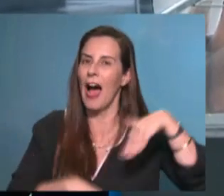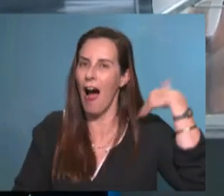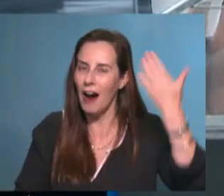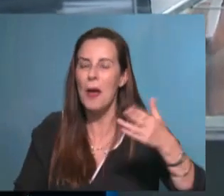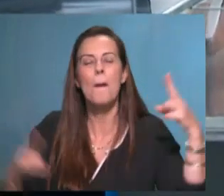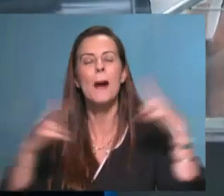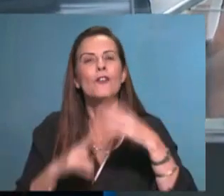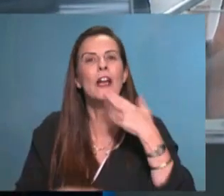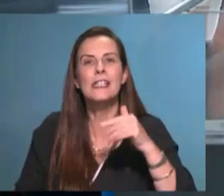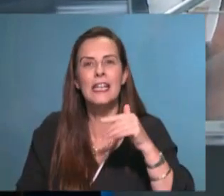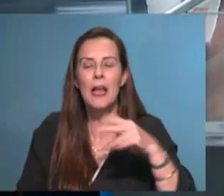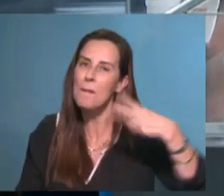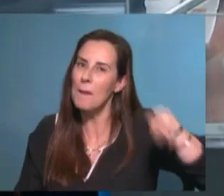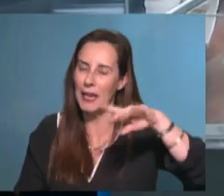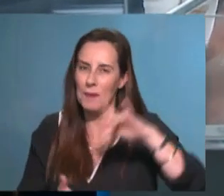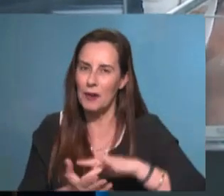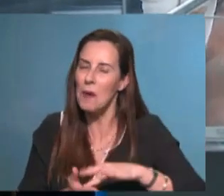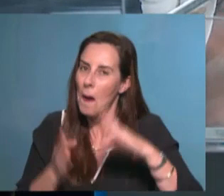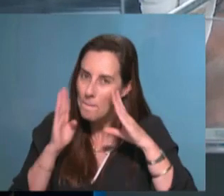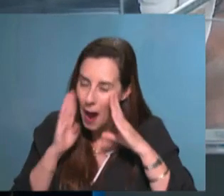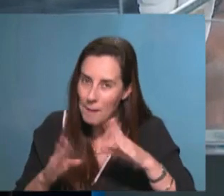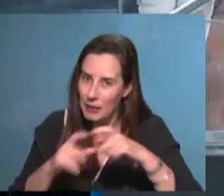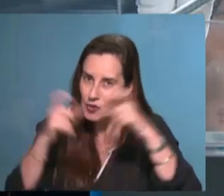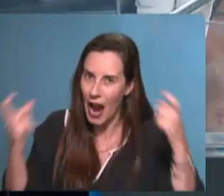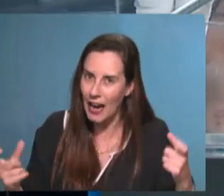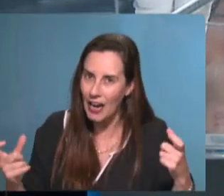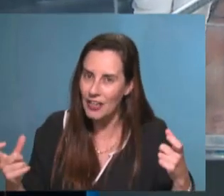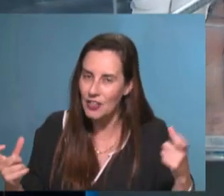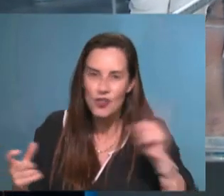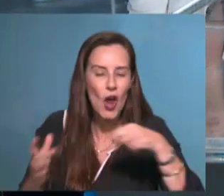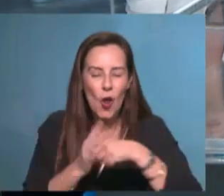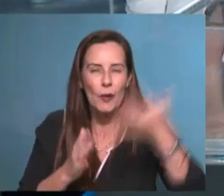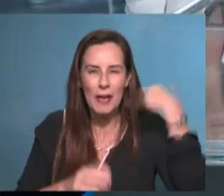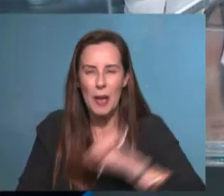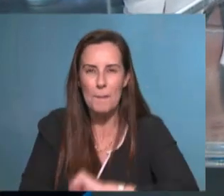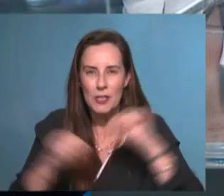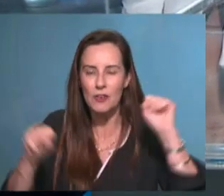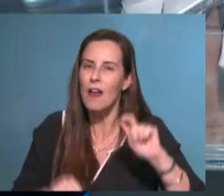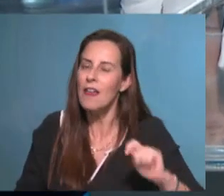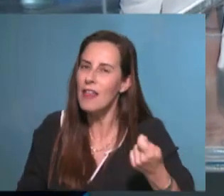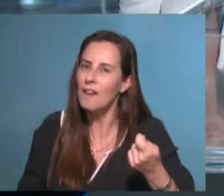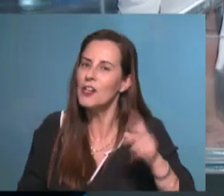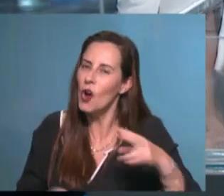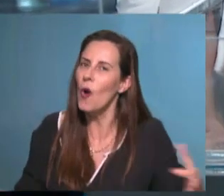פגשנו את הישראלים המטיילים במקום ומאמינים שהגשר שלא תוקן מאז הפיצוץ דווקא